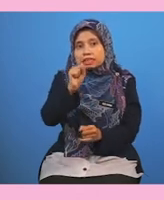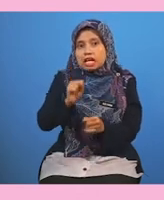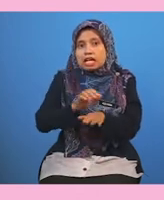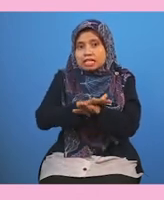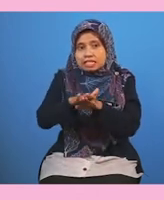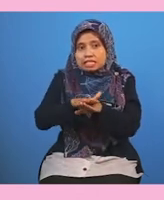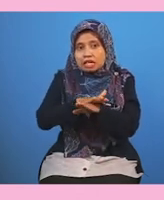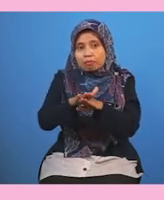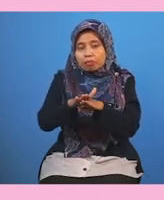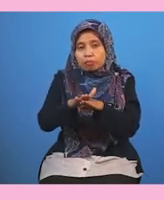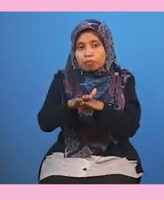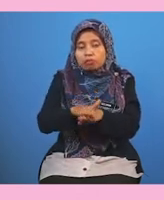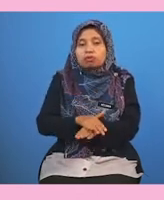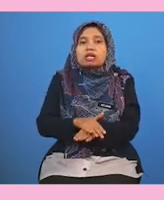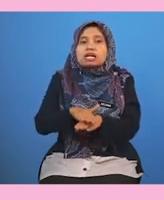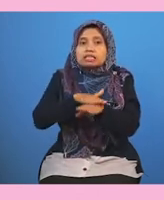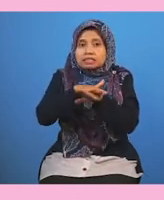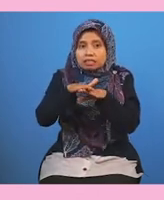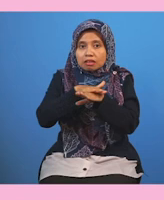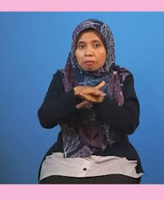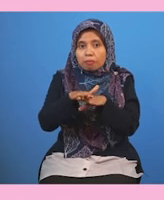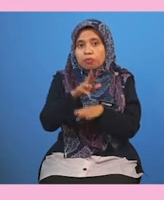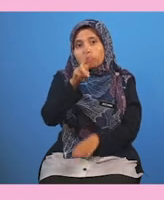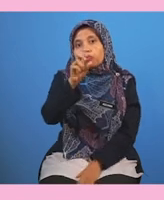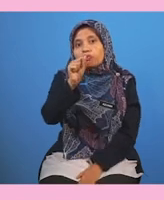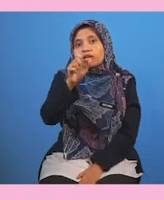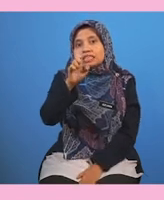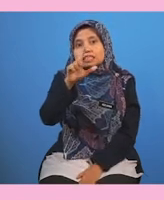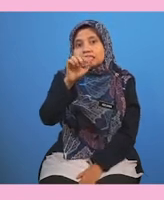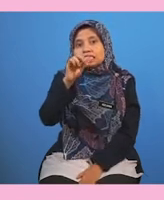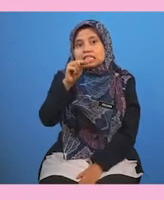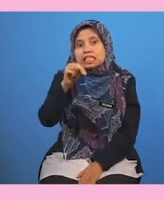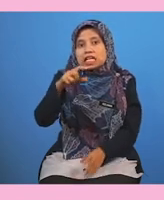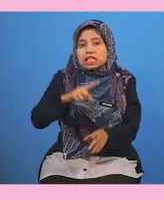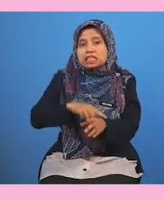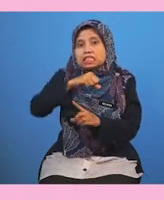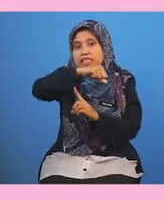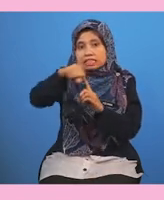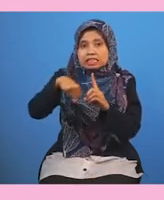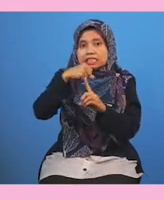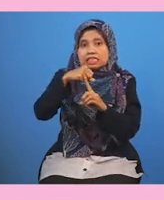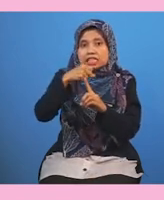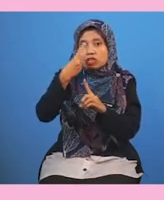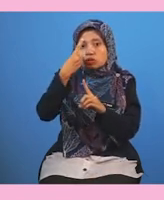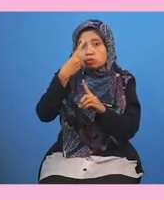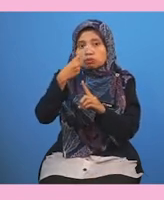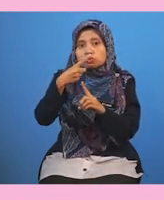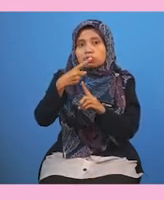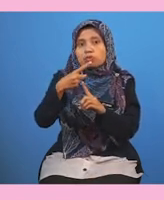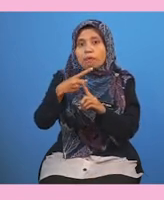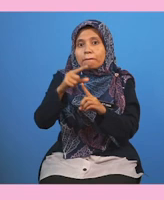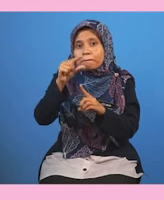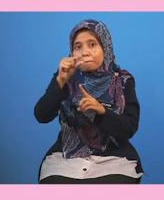iaitu sapu. Pelajar perlu menyapu Vaseline di sekeliling bekas supaya